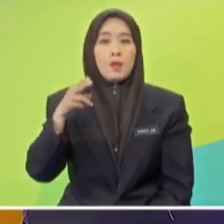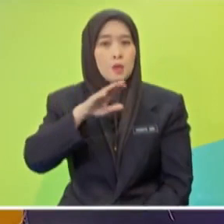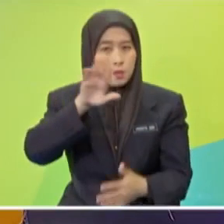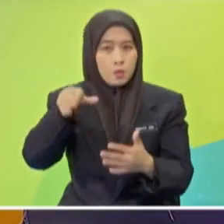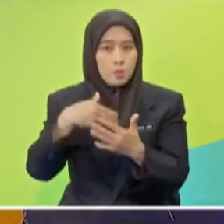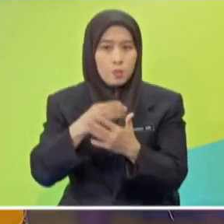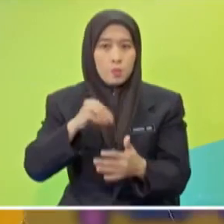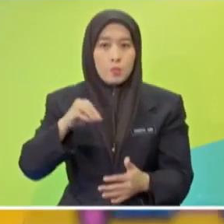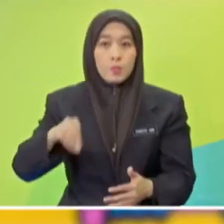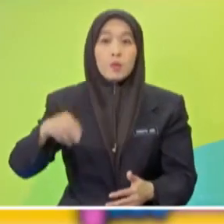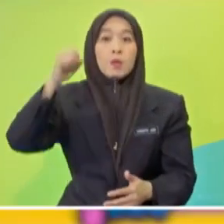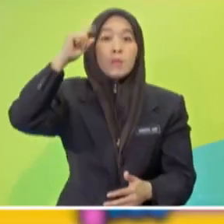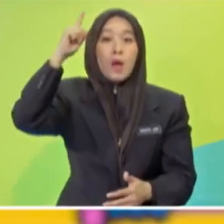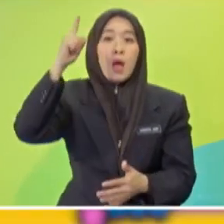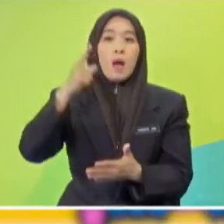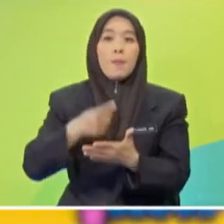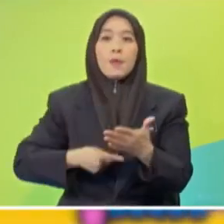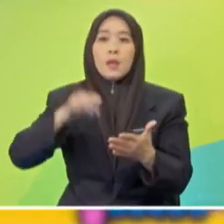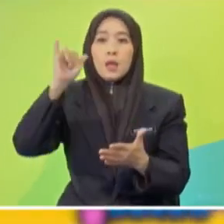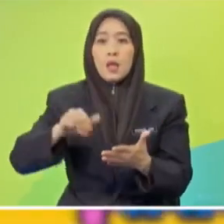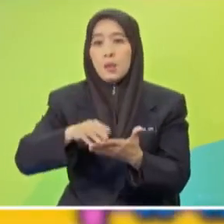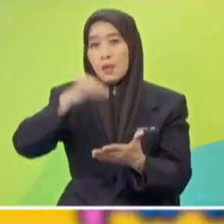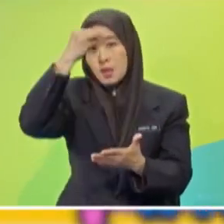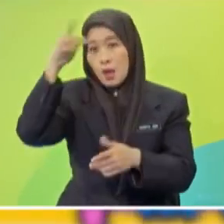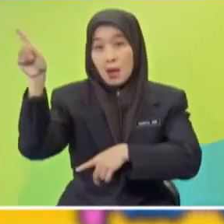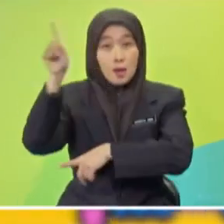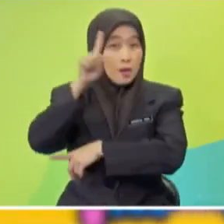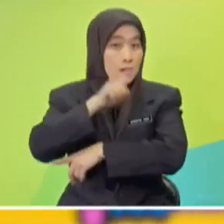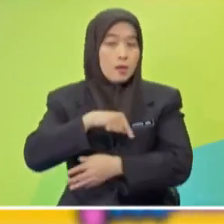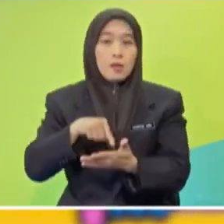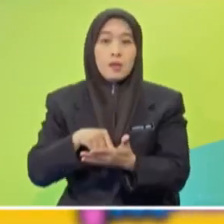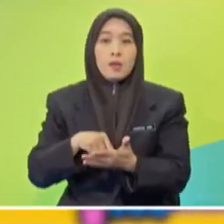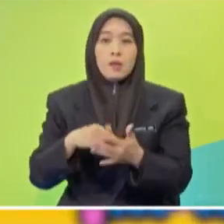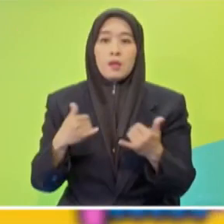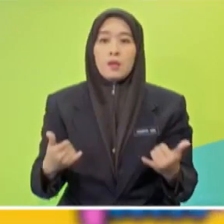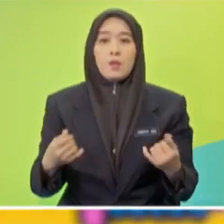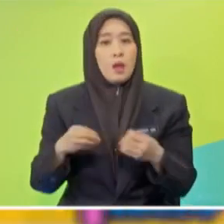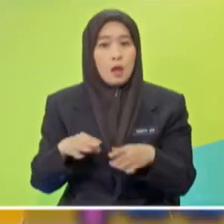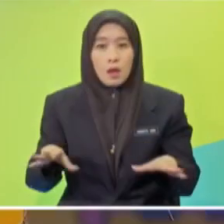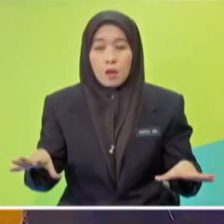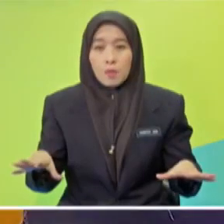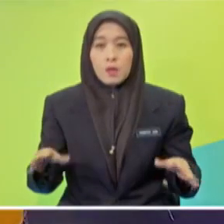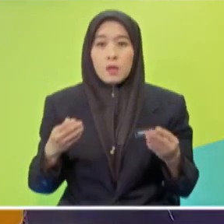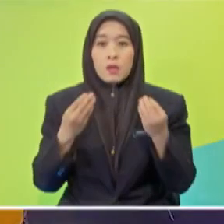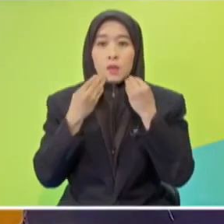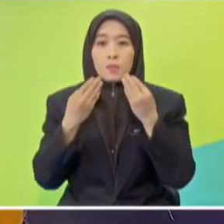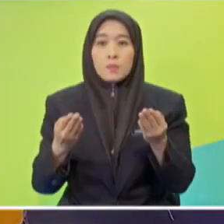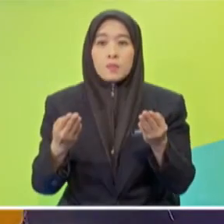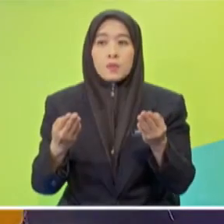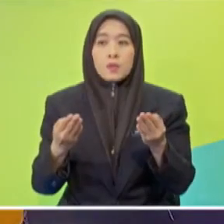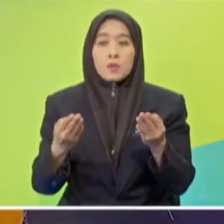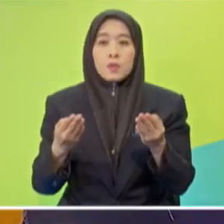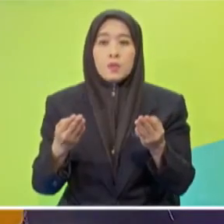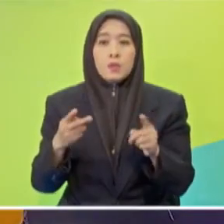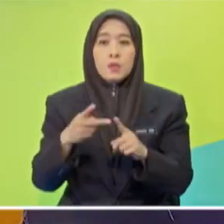pada hari ini Baiklah sebenarnya kita pun tiba di penghujung kelas kita terima kasih saya ucapkan kepada